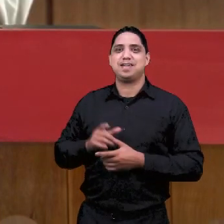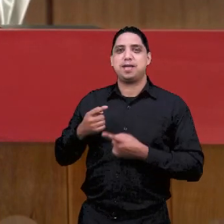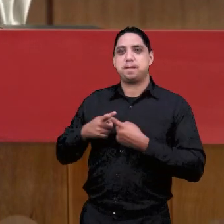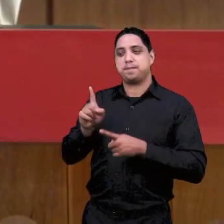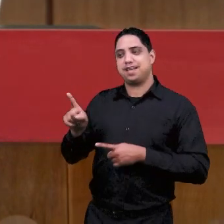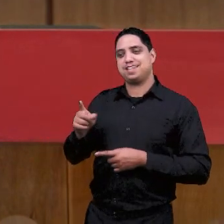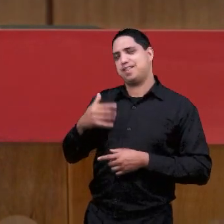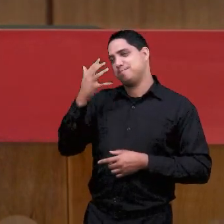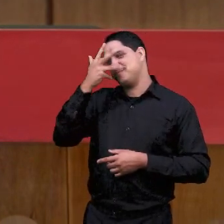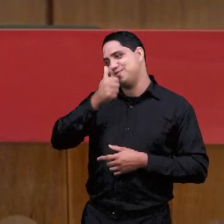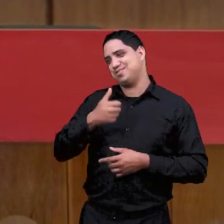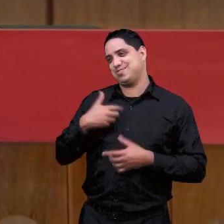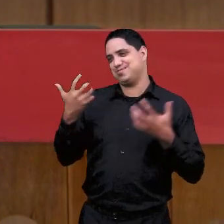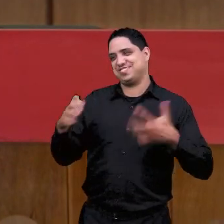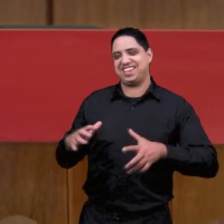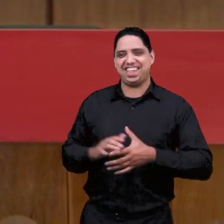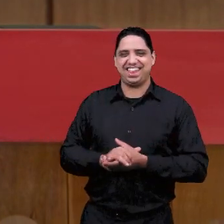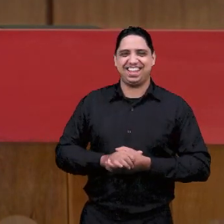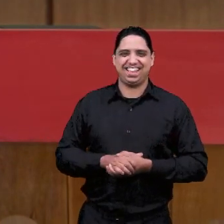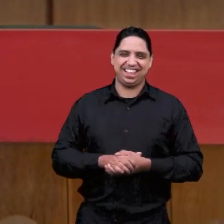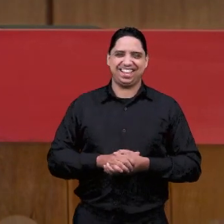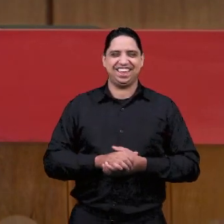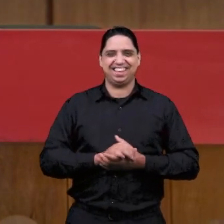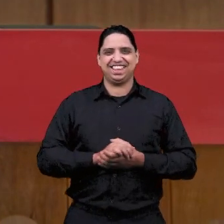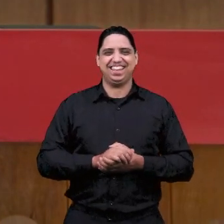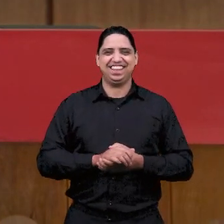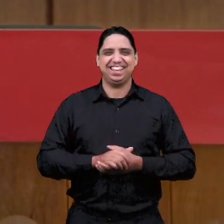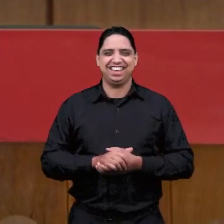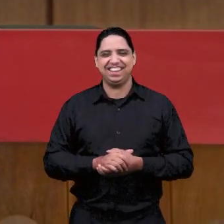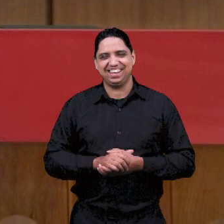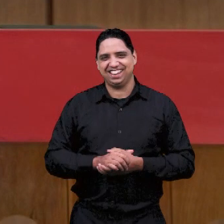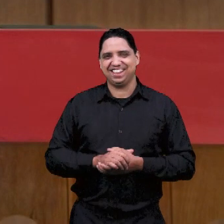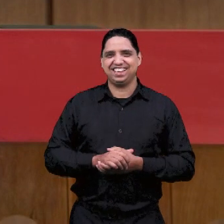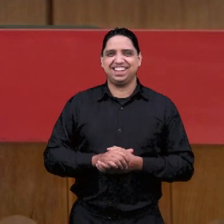ne peux pas faire ça avec lui. Mais regardez bien.